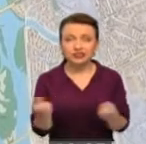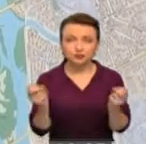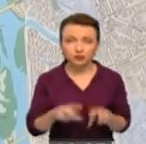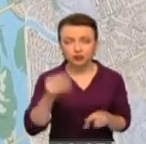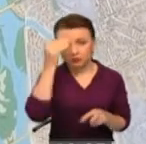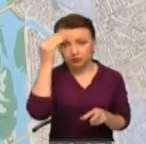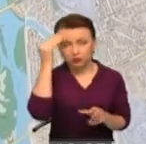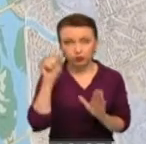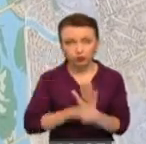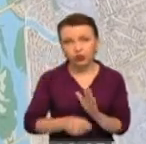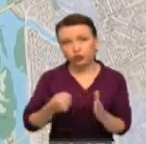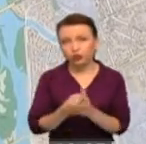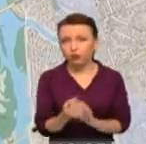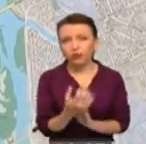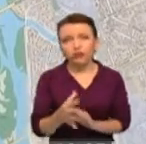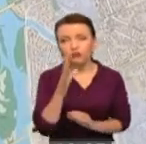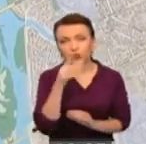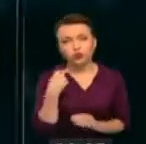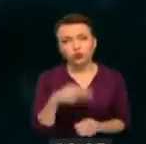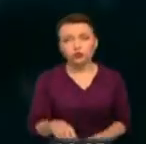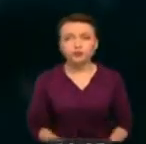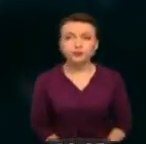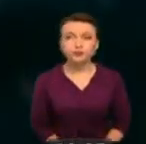йому загрожує до 15 років позбавлення волі.